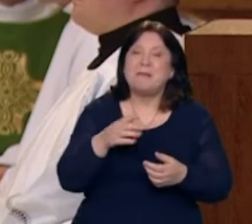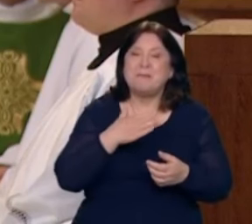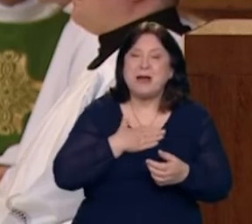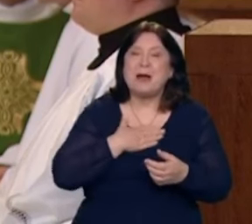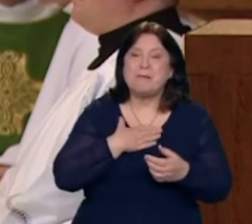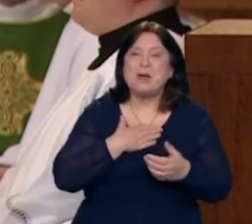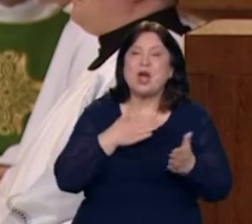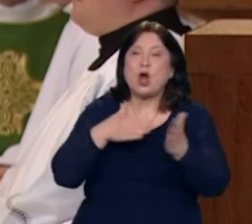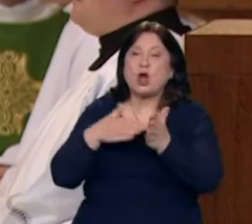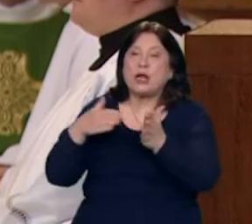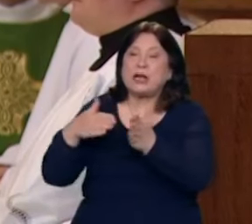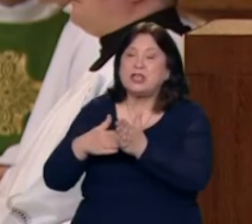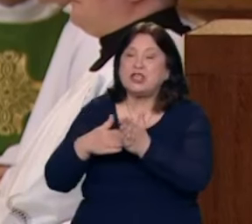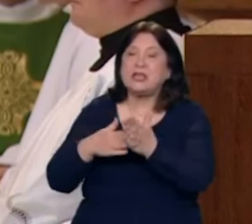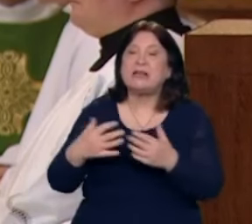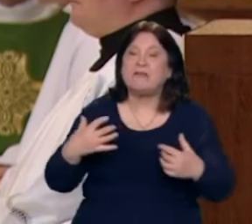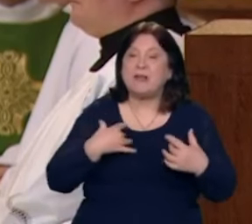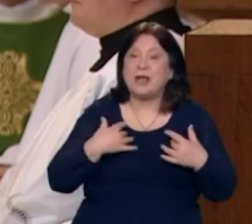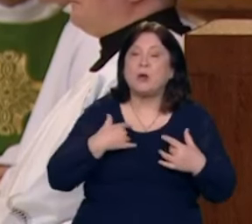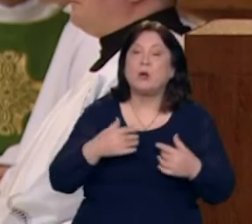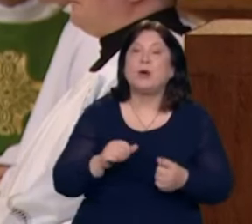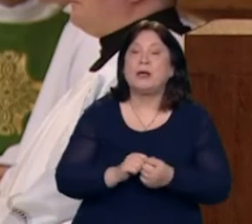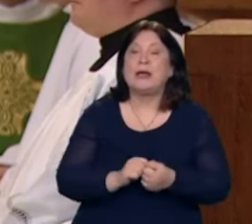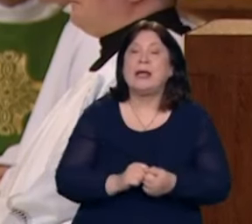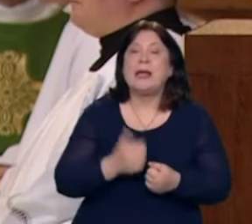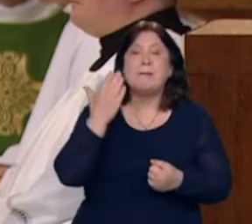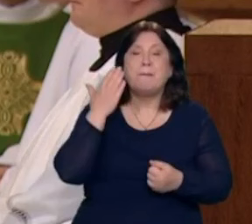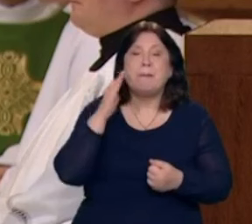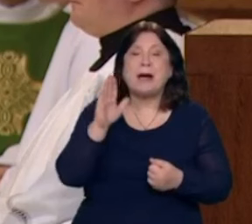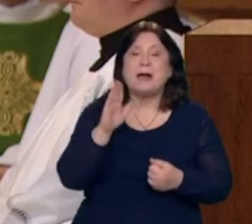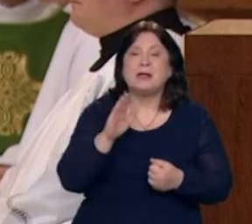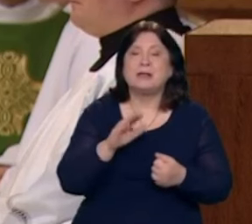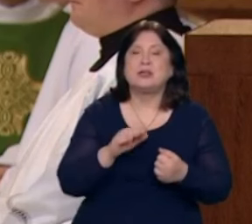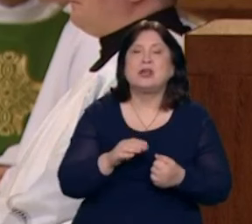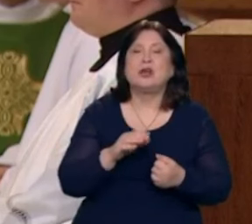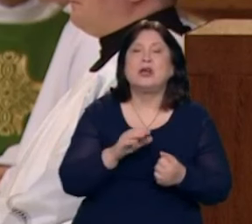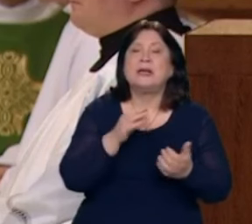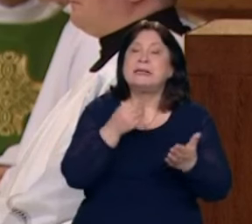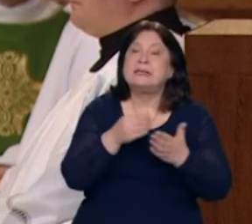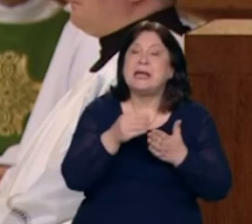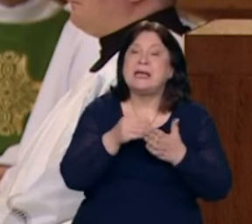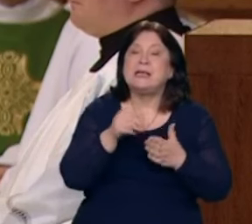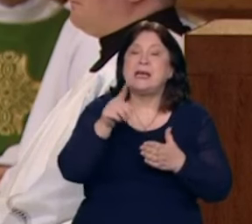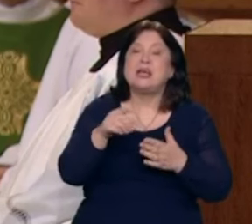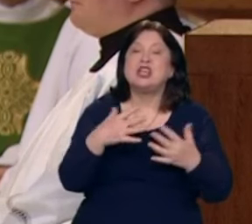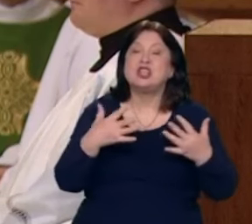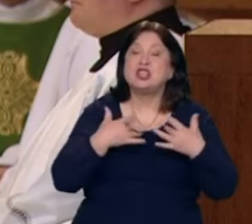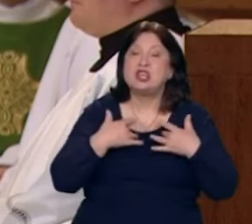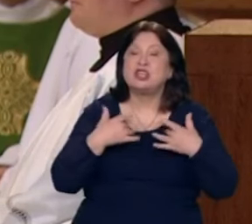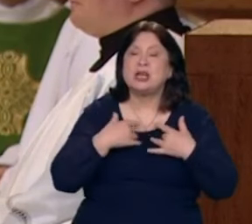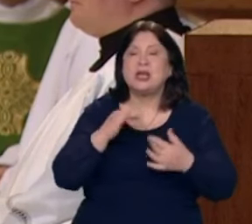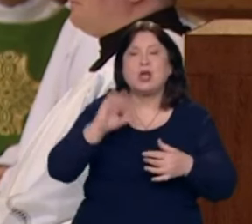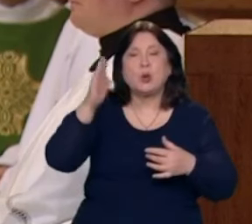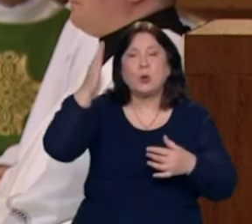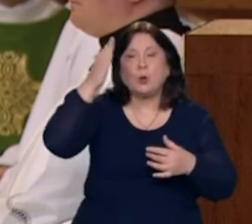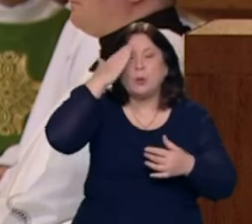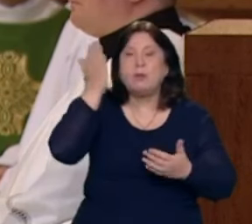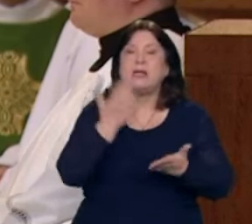mego wieku bardzo wysoko sobie cenię życie i umiem się